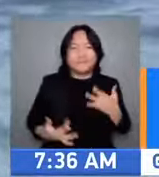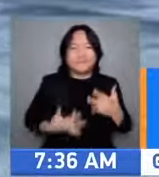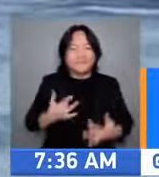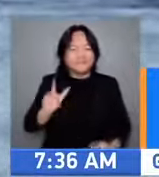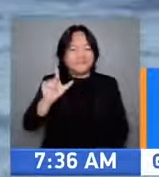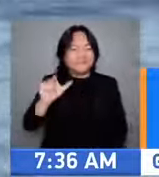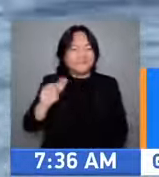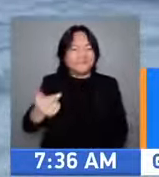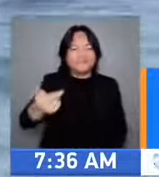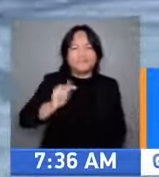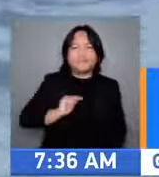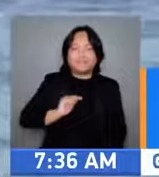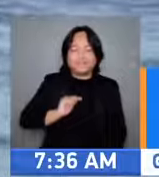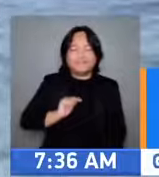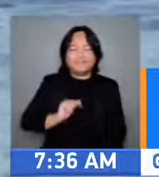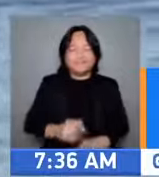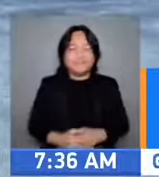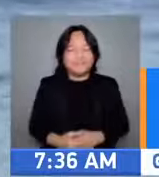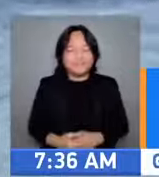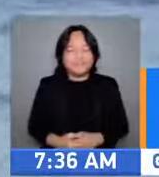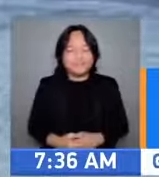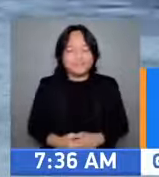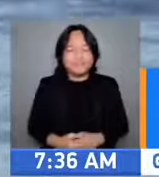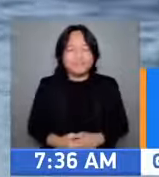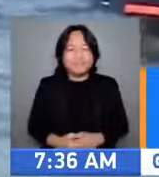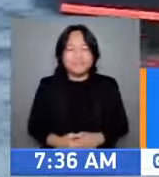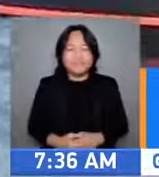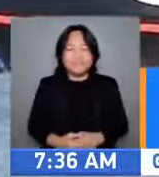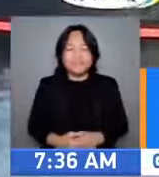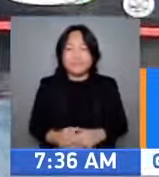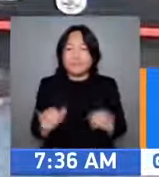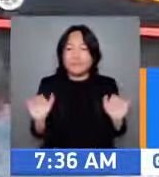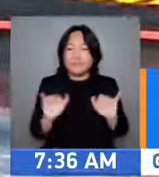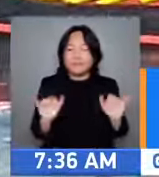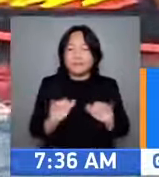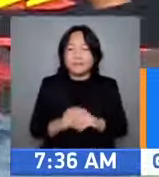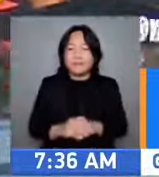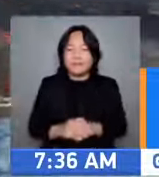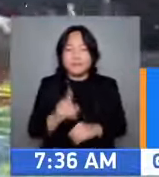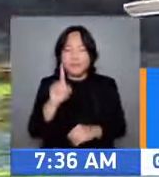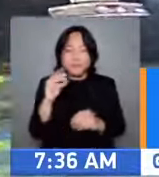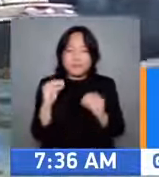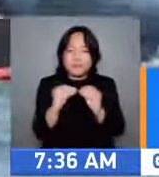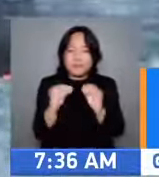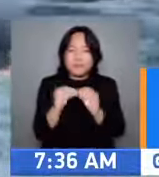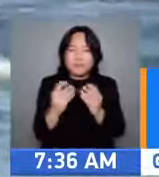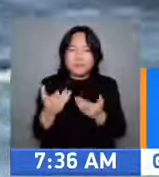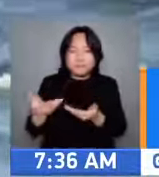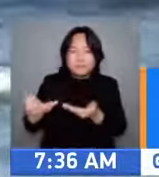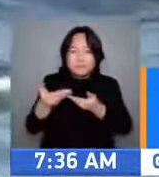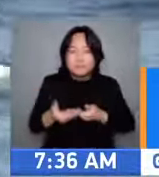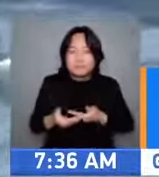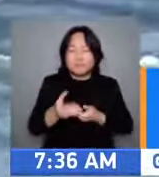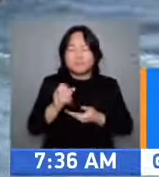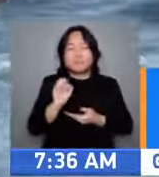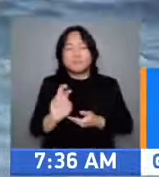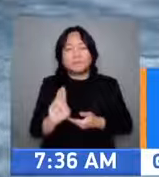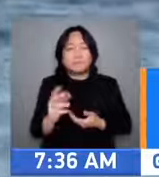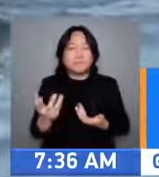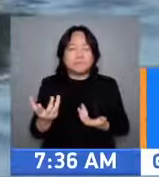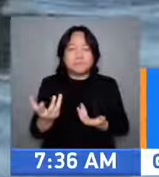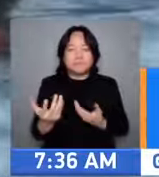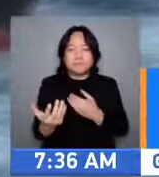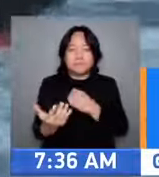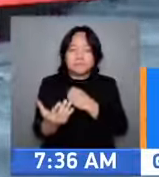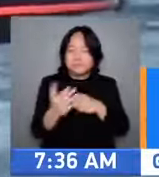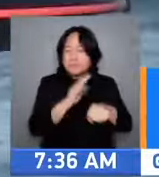din yan. At siyempre, ito pa, isa pang mga suggestion or paalala mga kapuso,